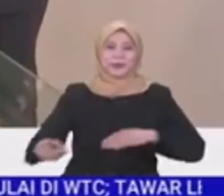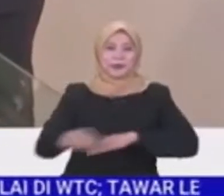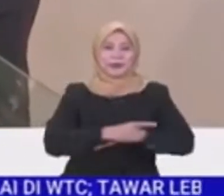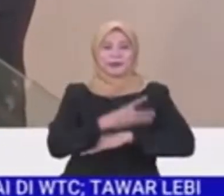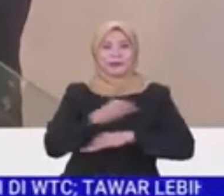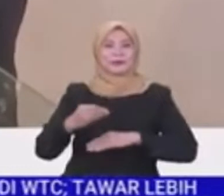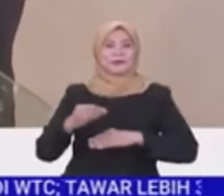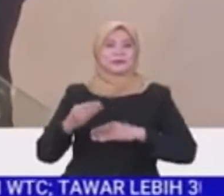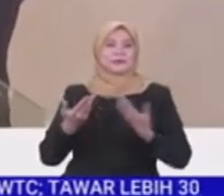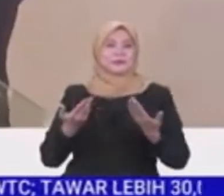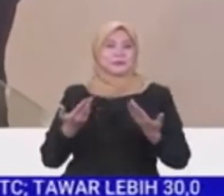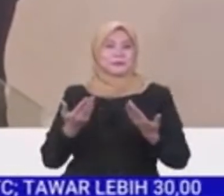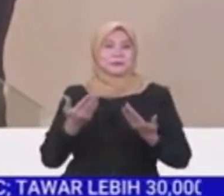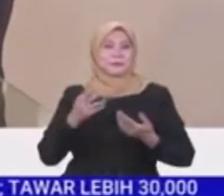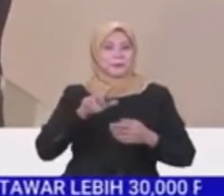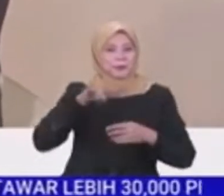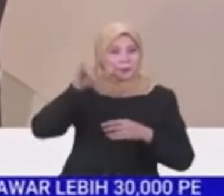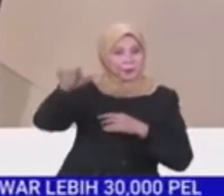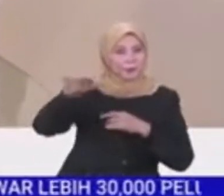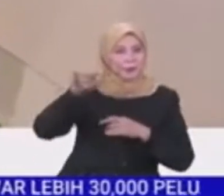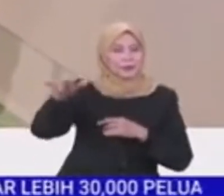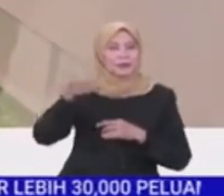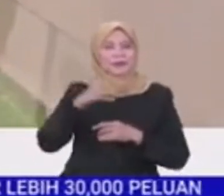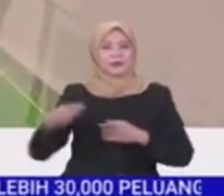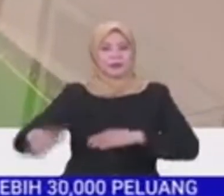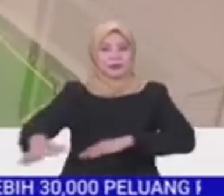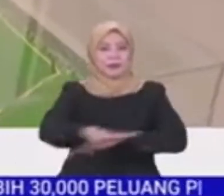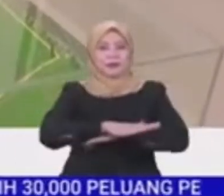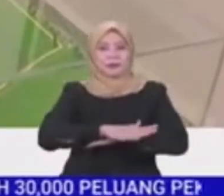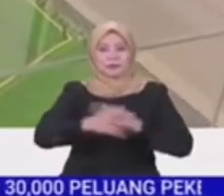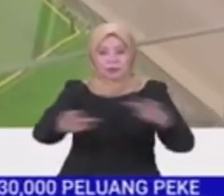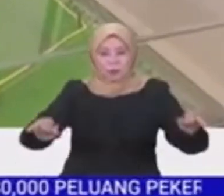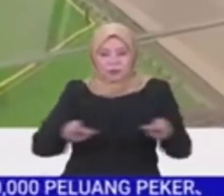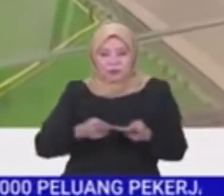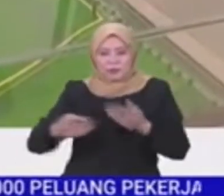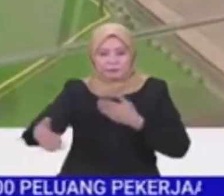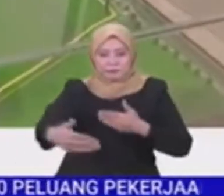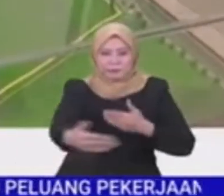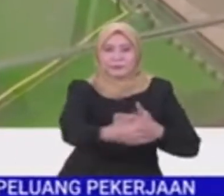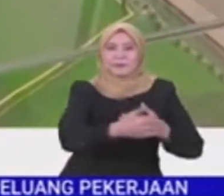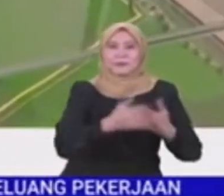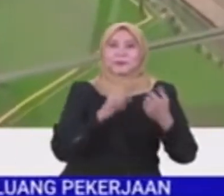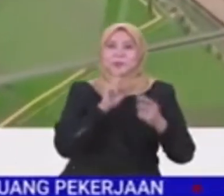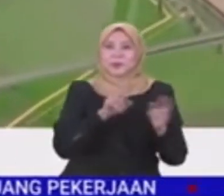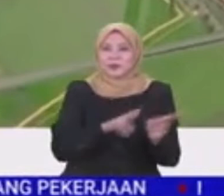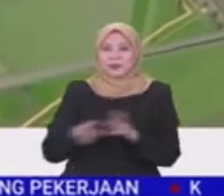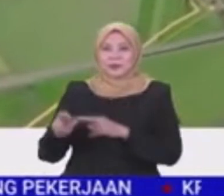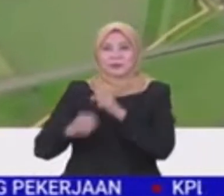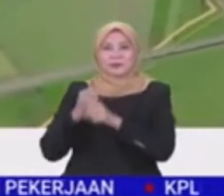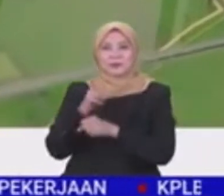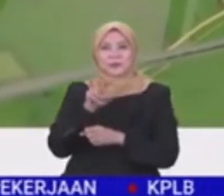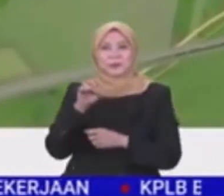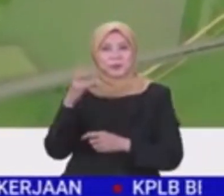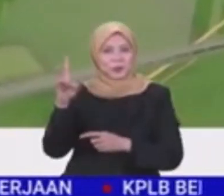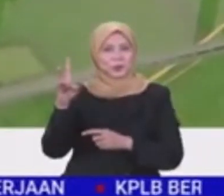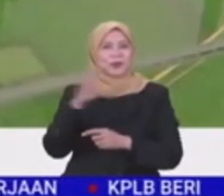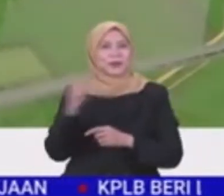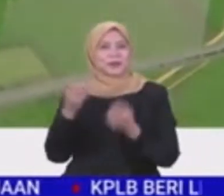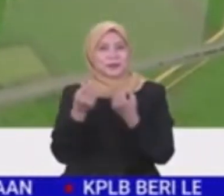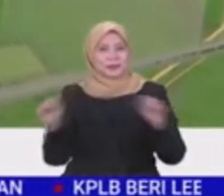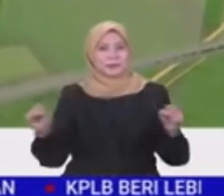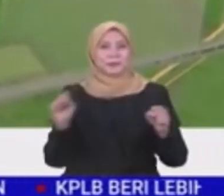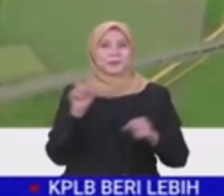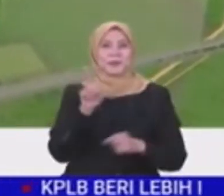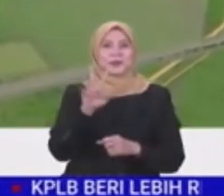tentera udara yang berpangkalan di kawasan berhampiran pembinaannya telah dirancang sejak tahun 2007 dan siap pada